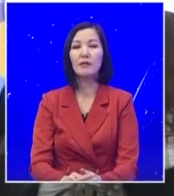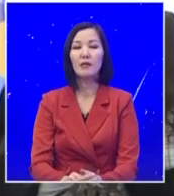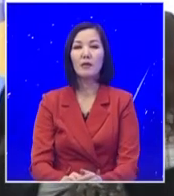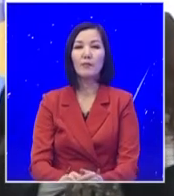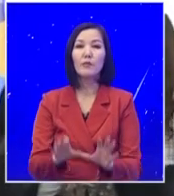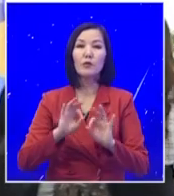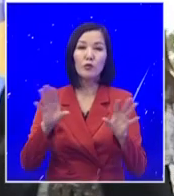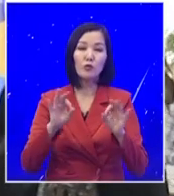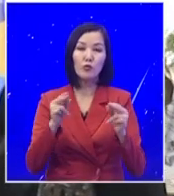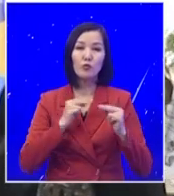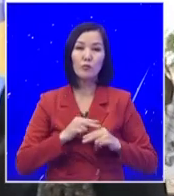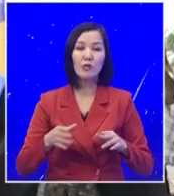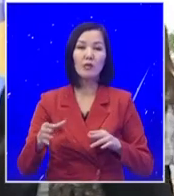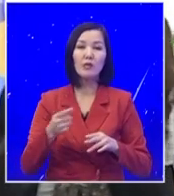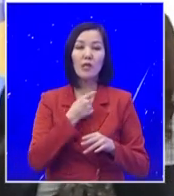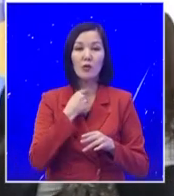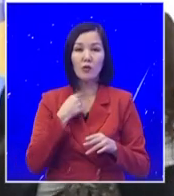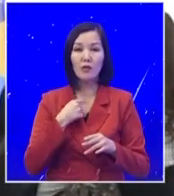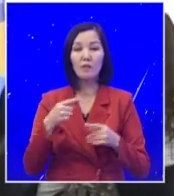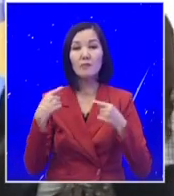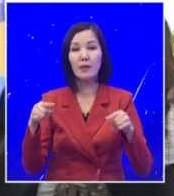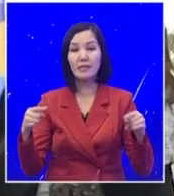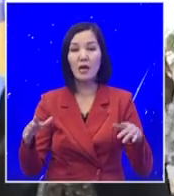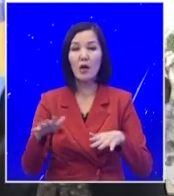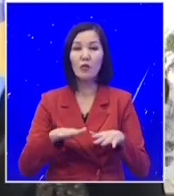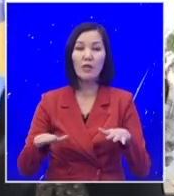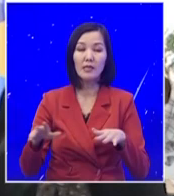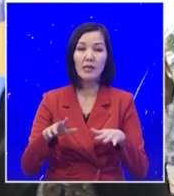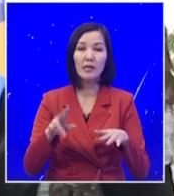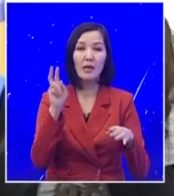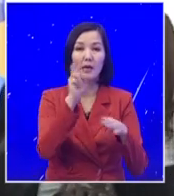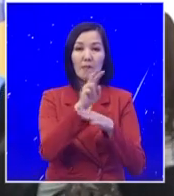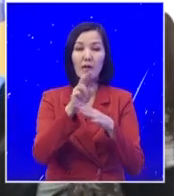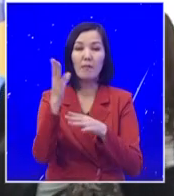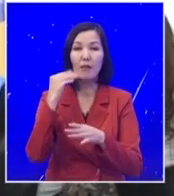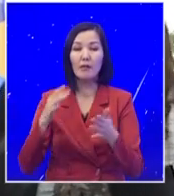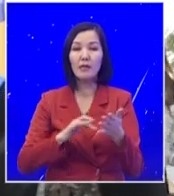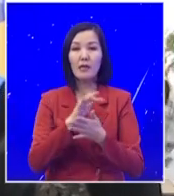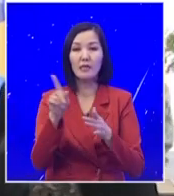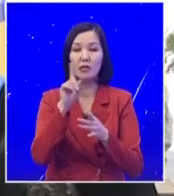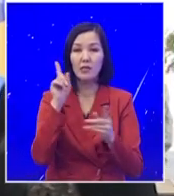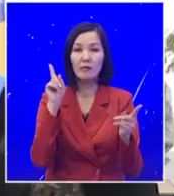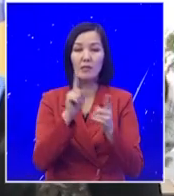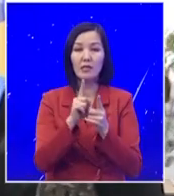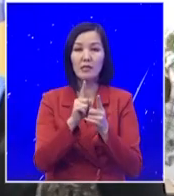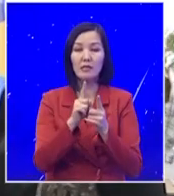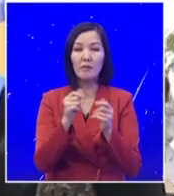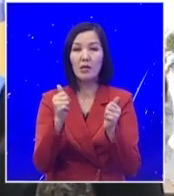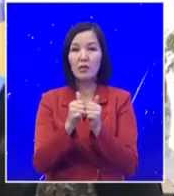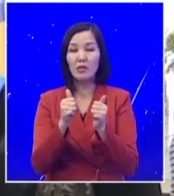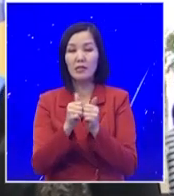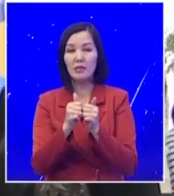түсіндіру жұмыстарын біз тек қана облыс орталығында емес, барлық аудандарға барып немесе Алматы қаласындағы жастармен кездесіп, Алматыға жақын орналасқан